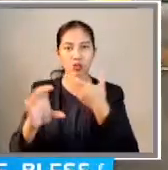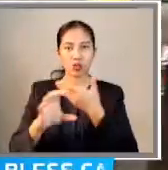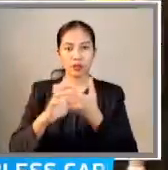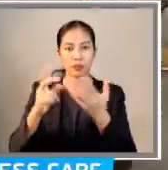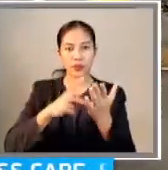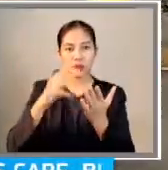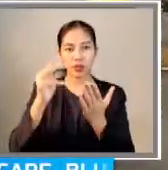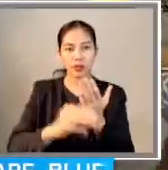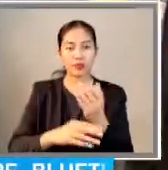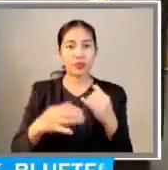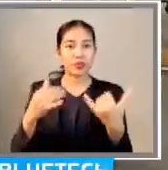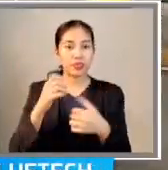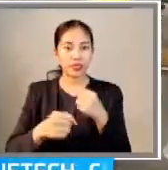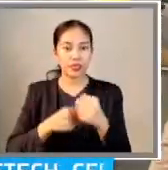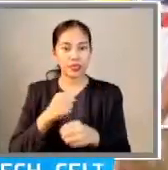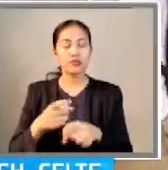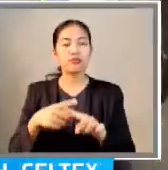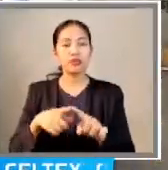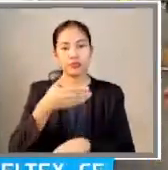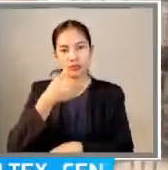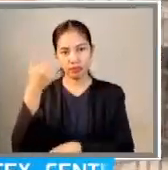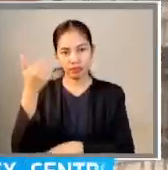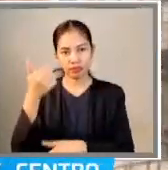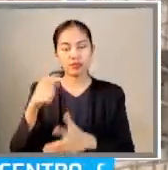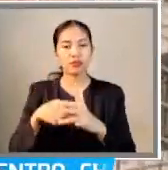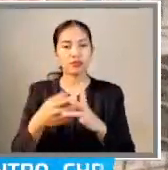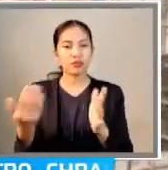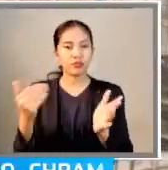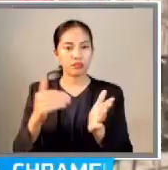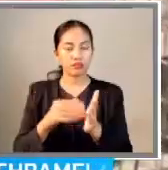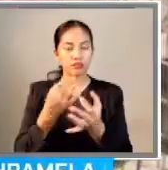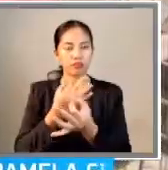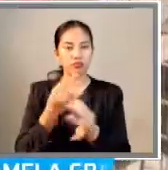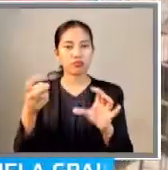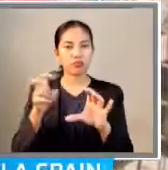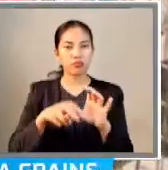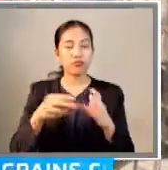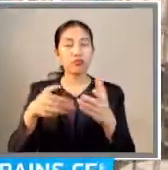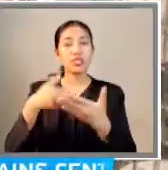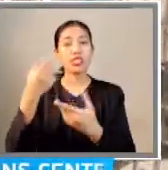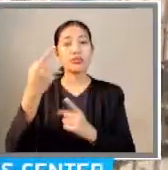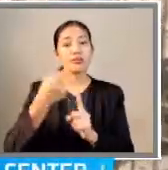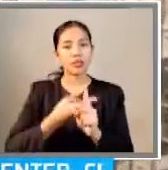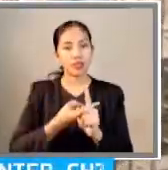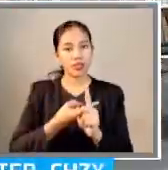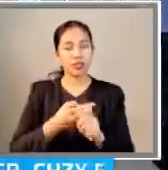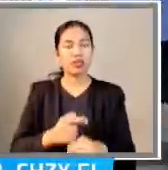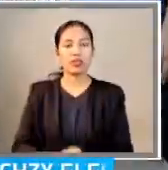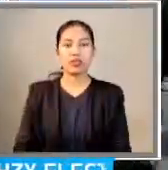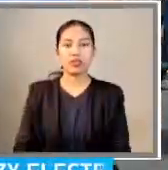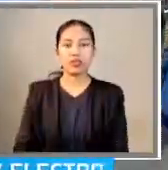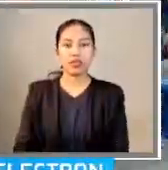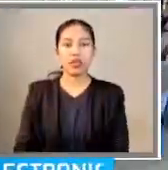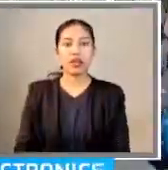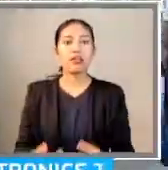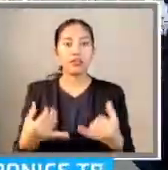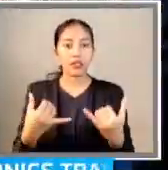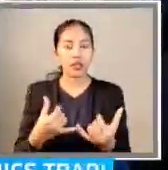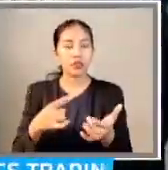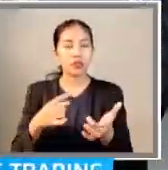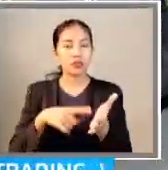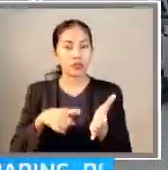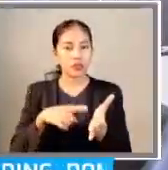mas mainam daw na masimula na ulit ang libreng sakay sa susunod na buwan. Ang dagdag pa ni Guadis ngayon pa lang ay pinag-aaralan na nila kung